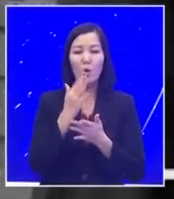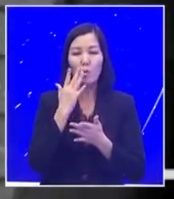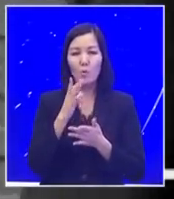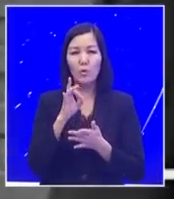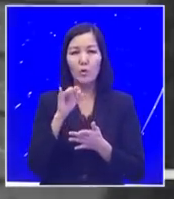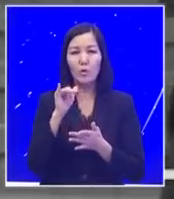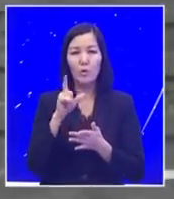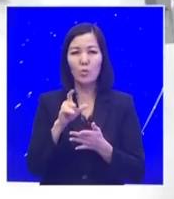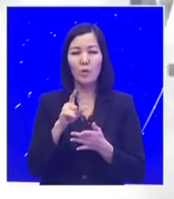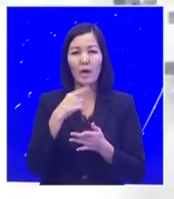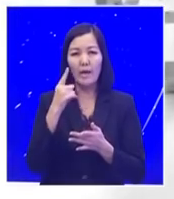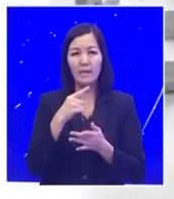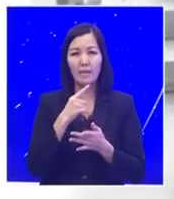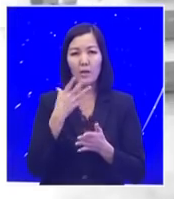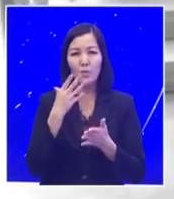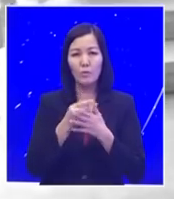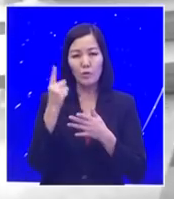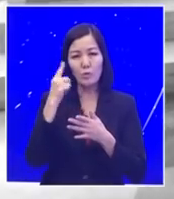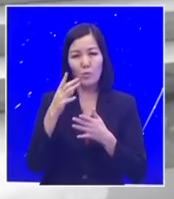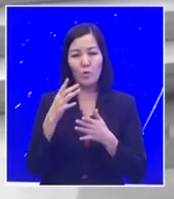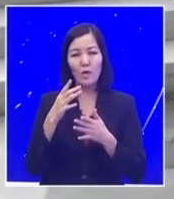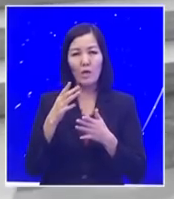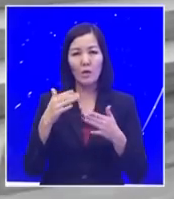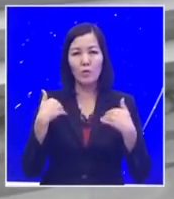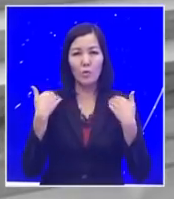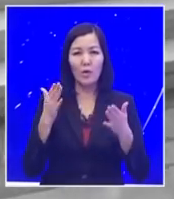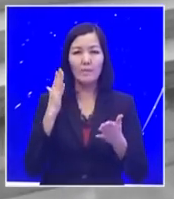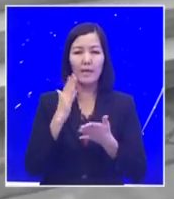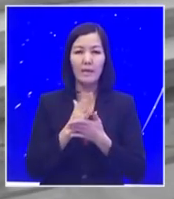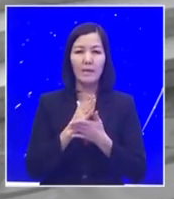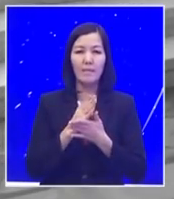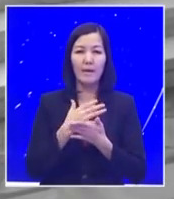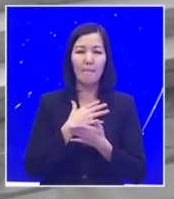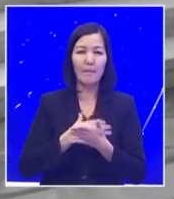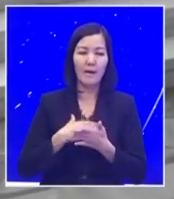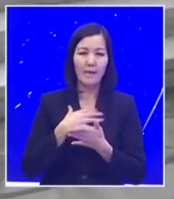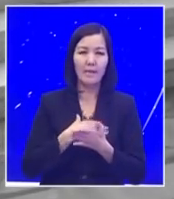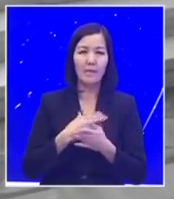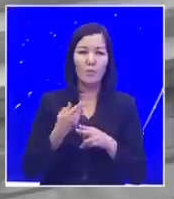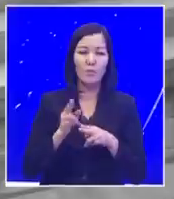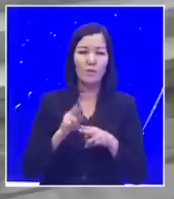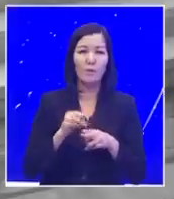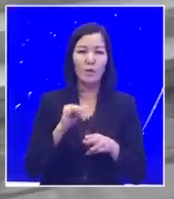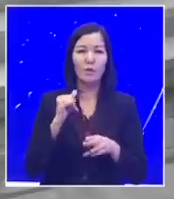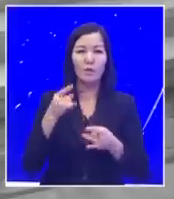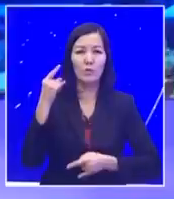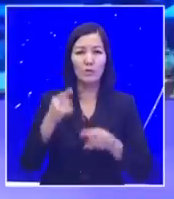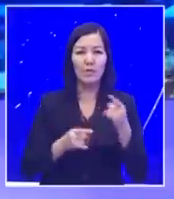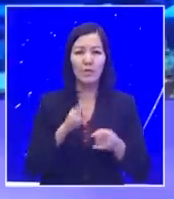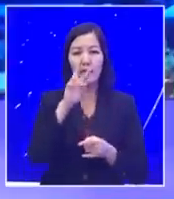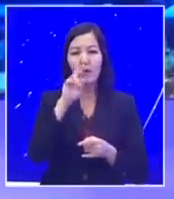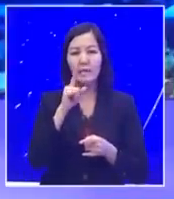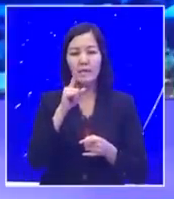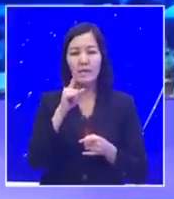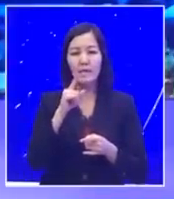айтқан Аманхан Әлімнің ой толғамдары бар. Қарымды қаламгердің мәнді де мағыналы ой тұжырымдары Жетісу телеарнасының қателік